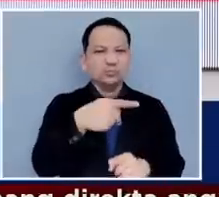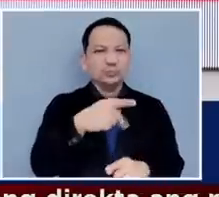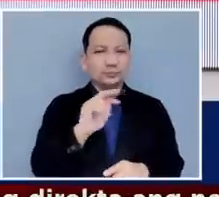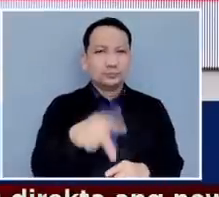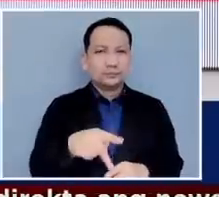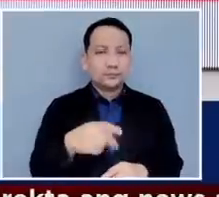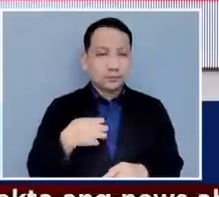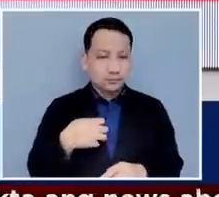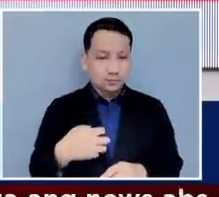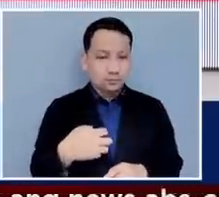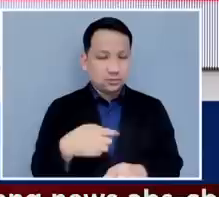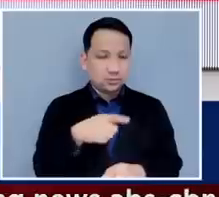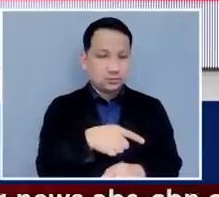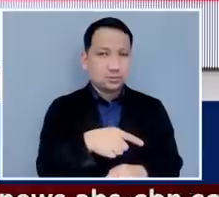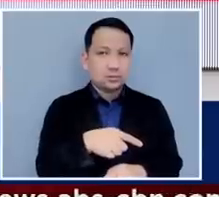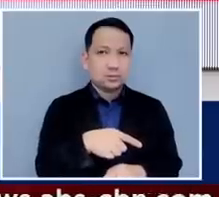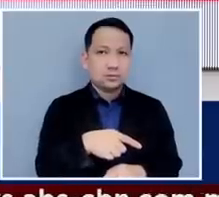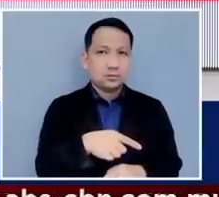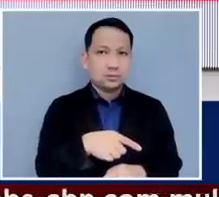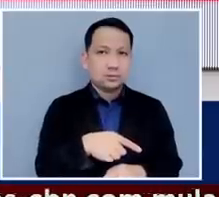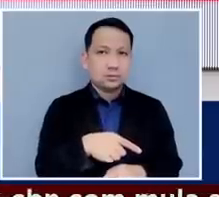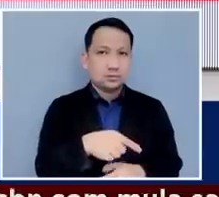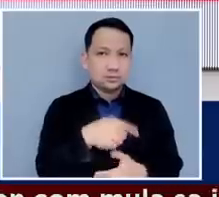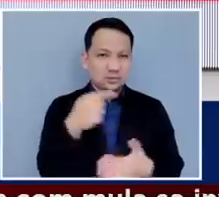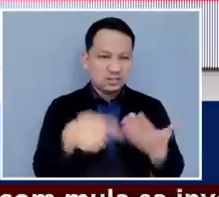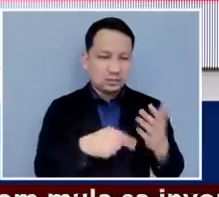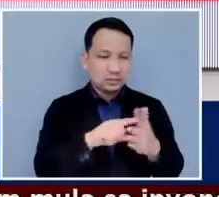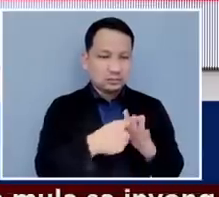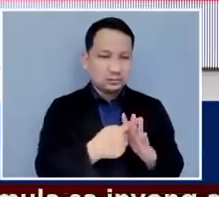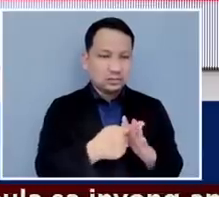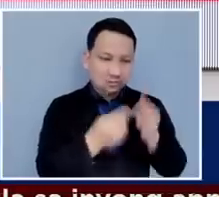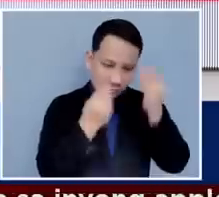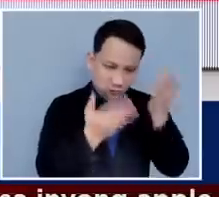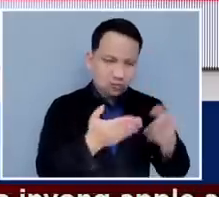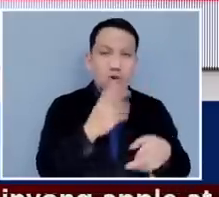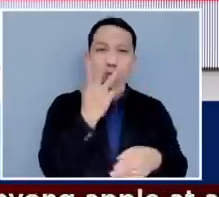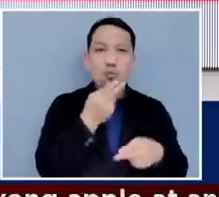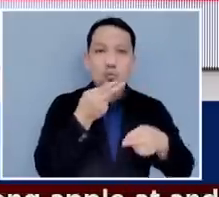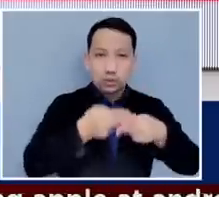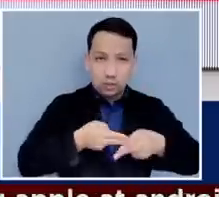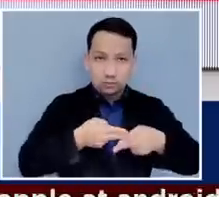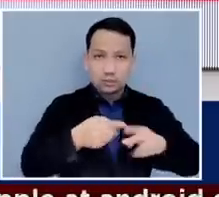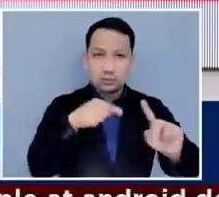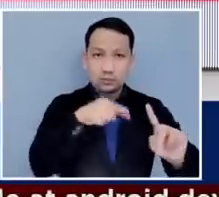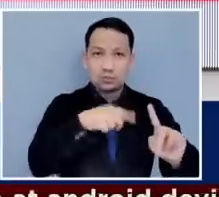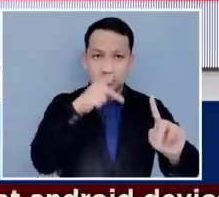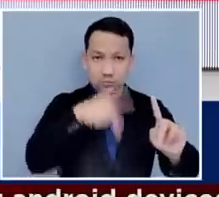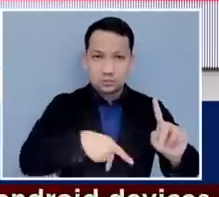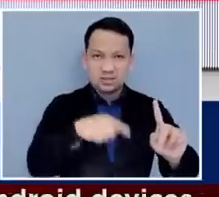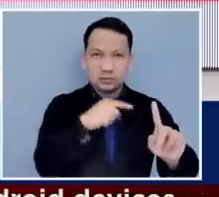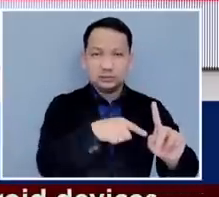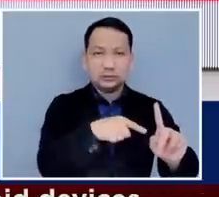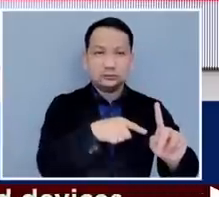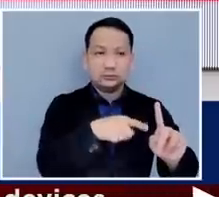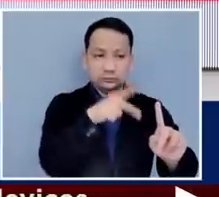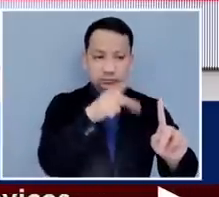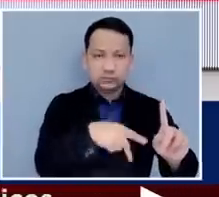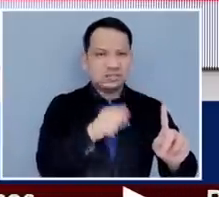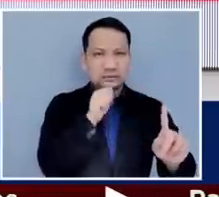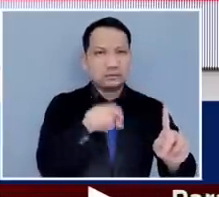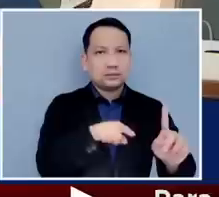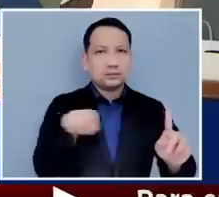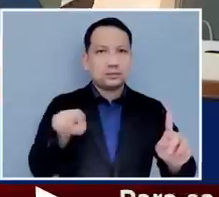that. Siguro he should start naming names so that these people that he will be naming, they can also